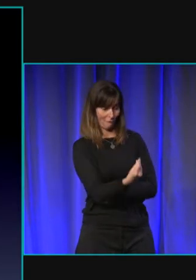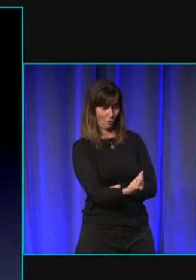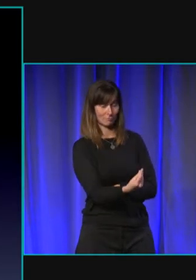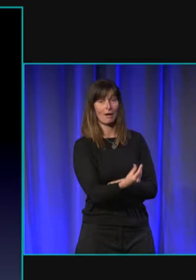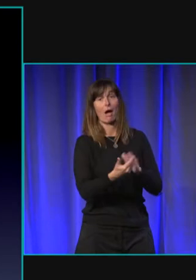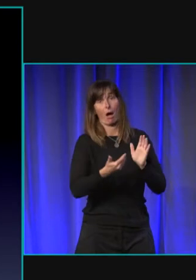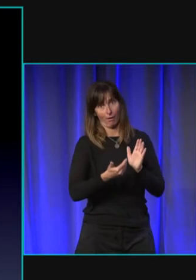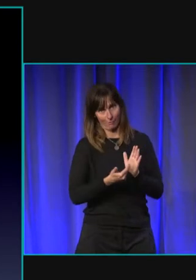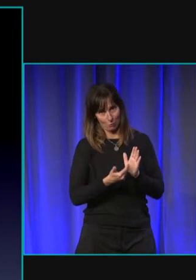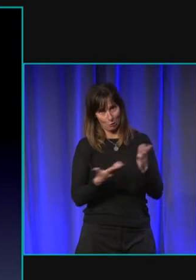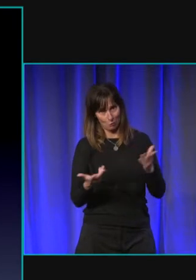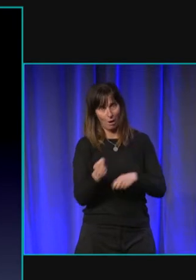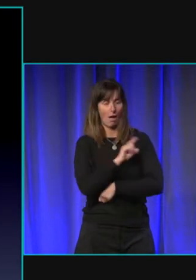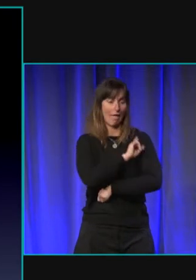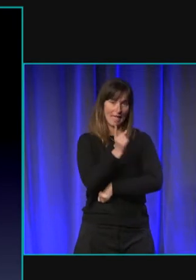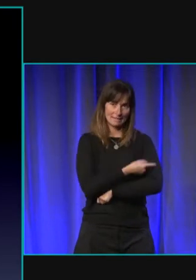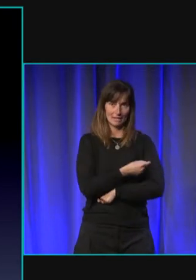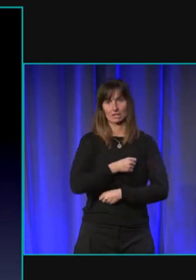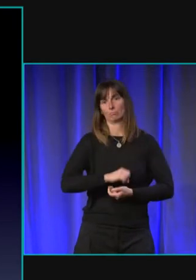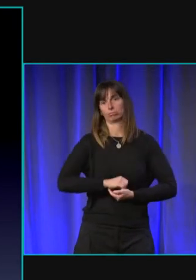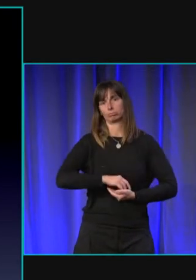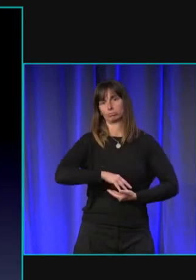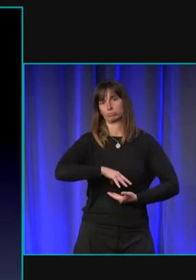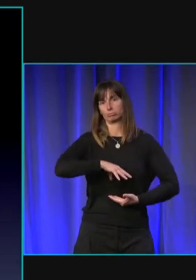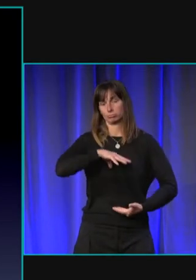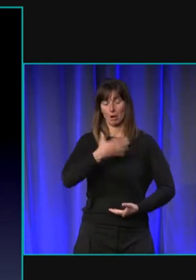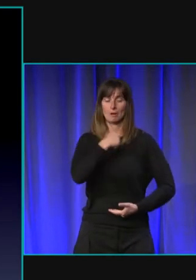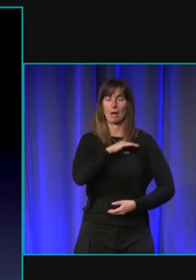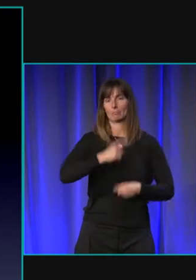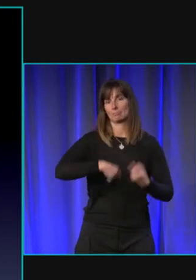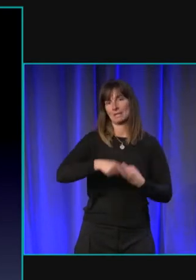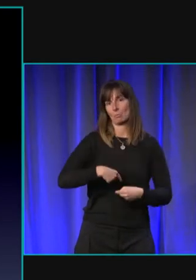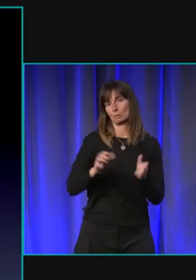régénérer beaucoup plus d'énergie grâce à la filière aérobie.